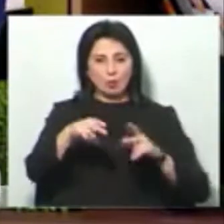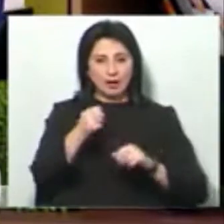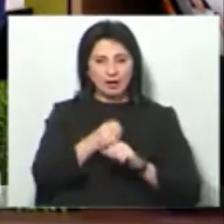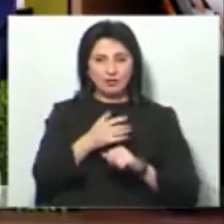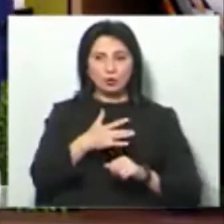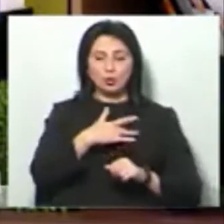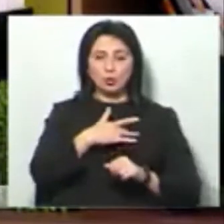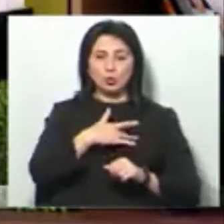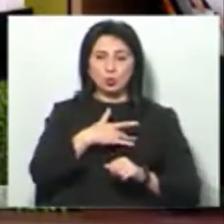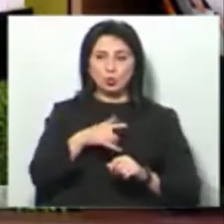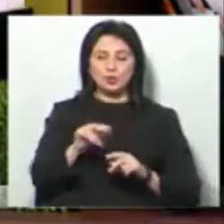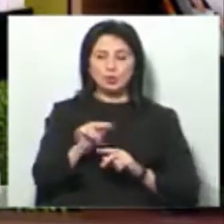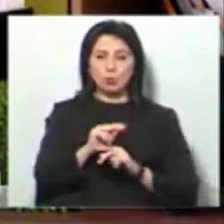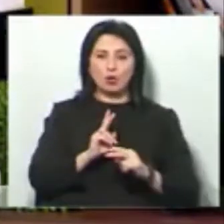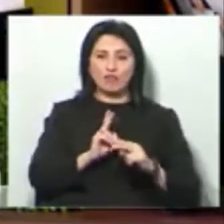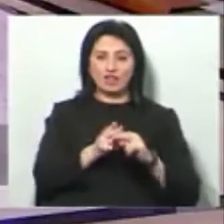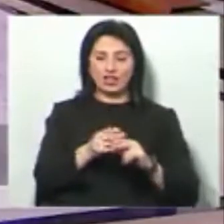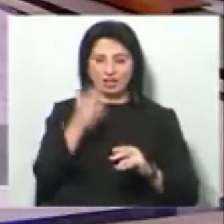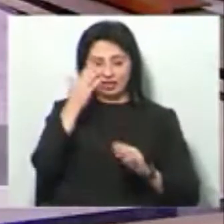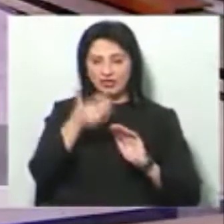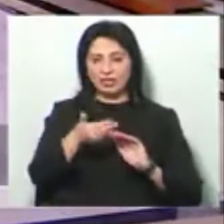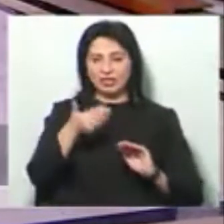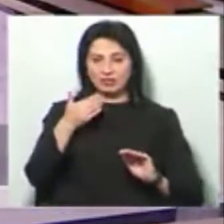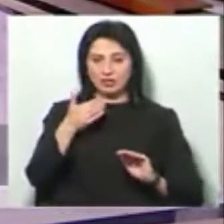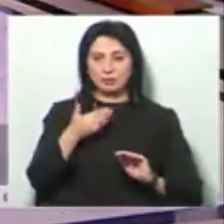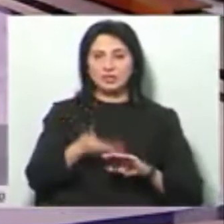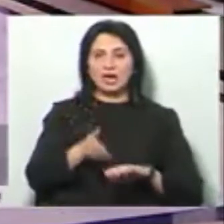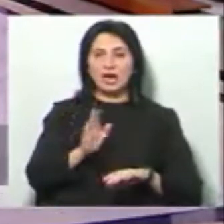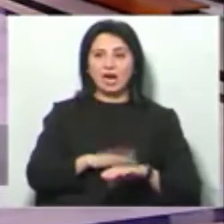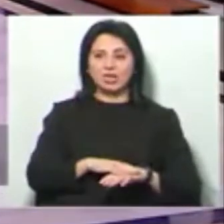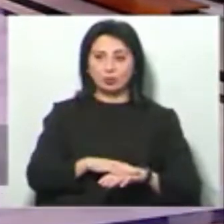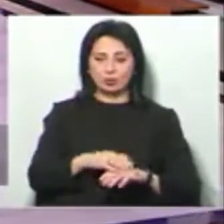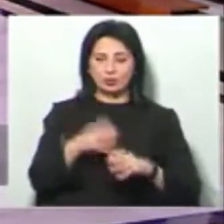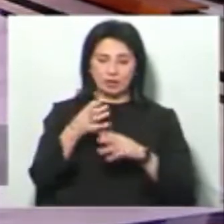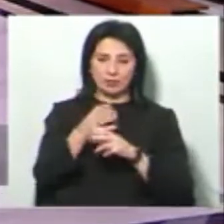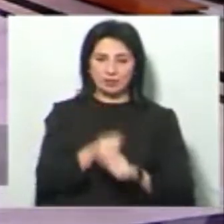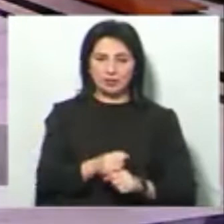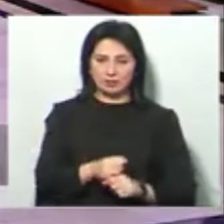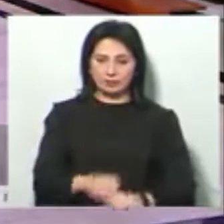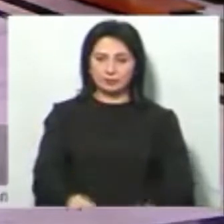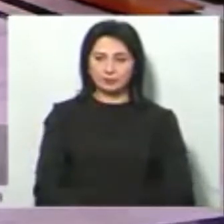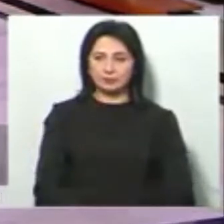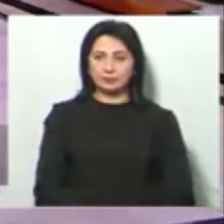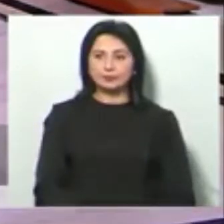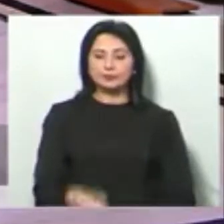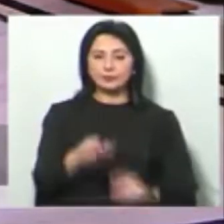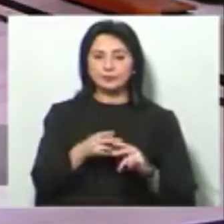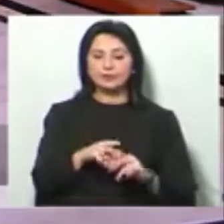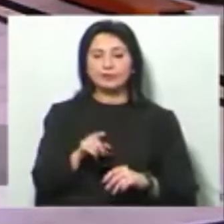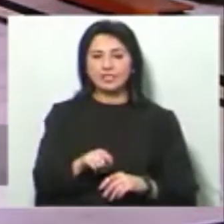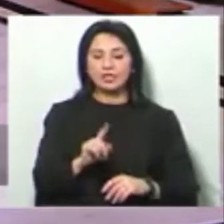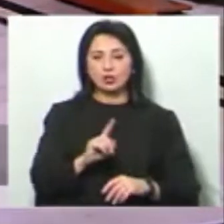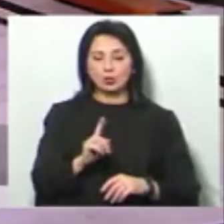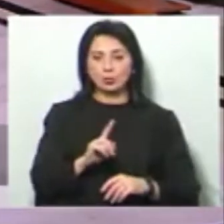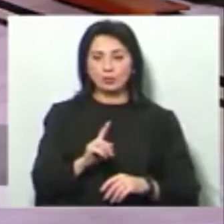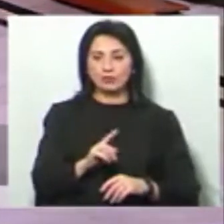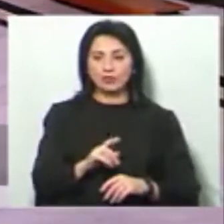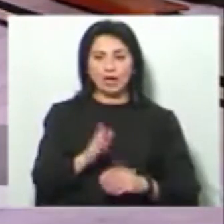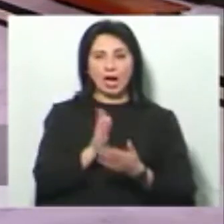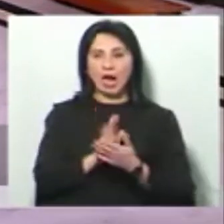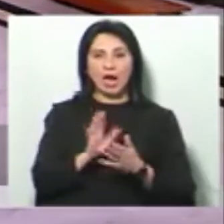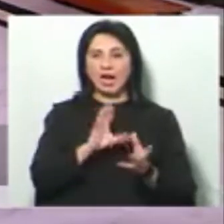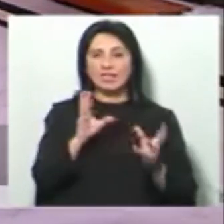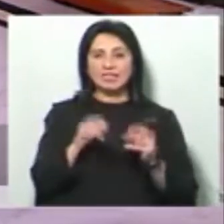უკმარისობის პროფილაქტიკას და თავიდან აცილებას ან გართულებას ამცირებს მკვეთრად. Ამიტომ ის რომ არ აქვს